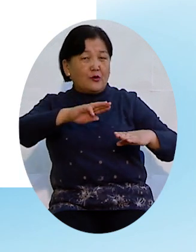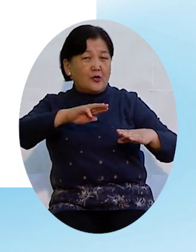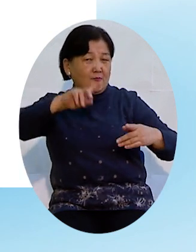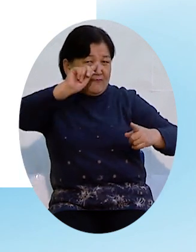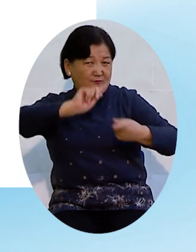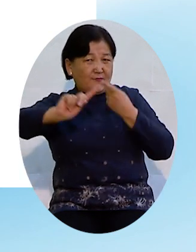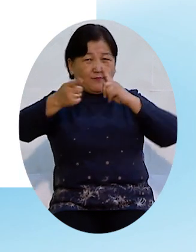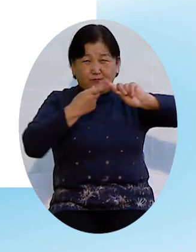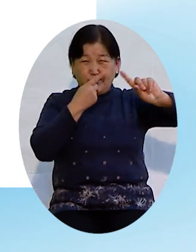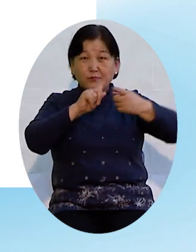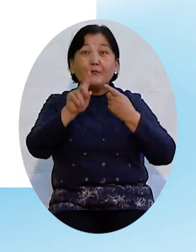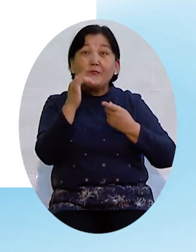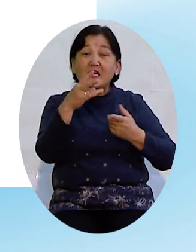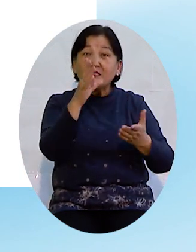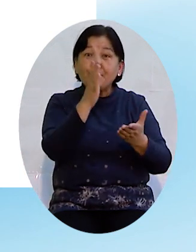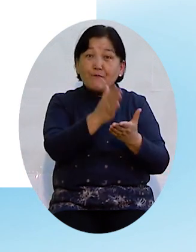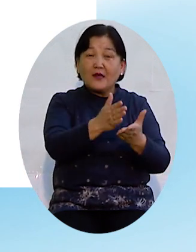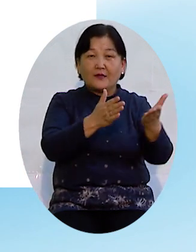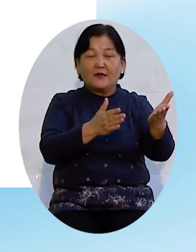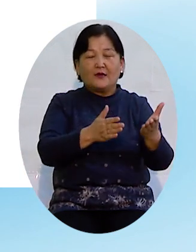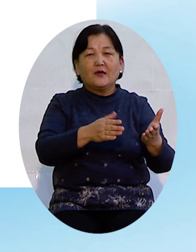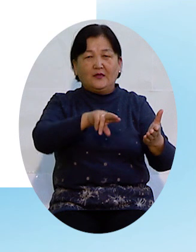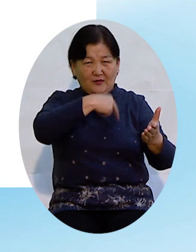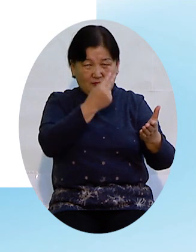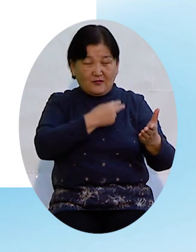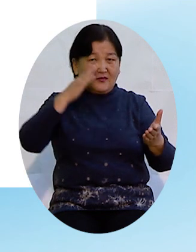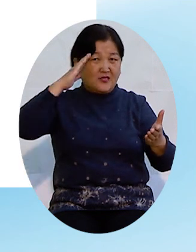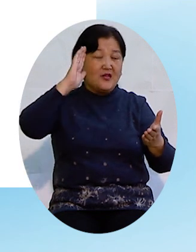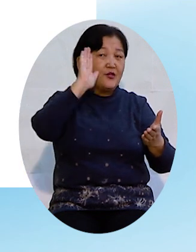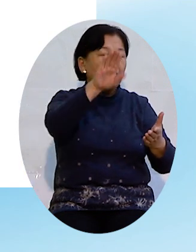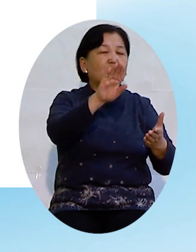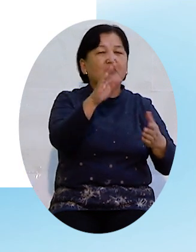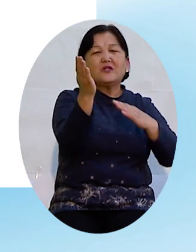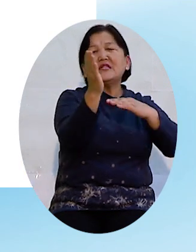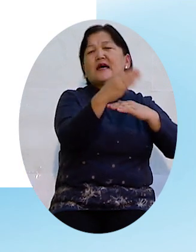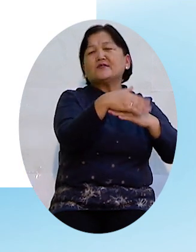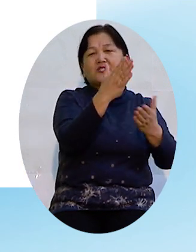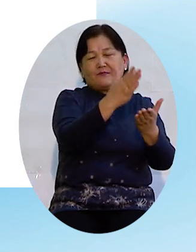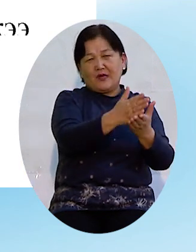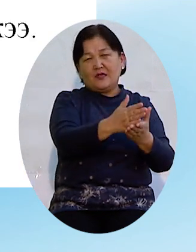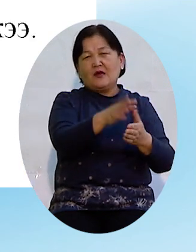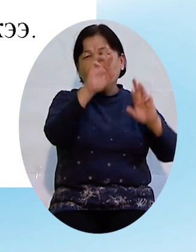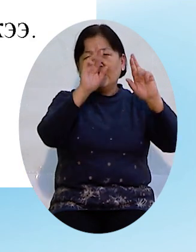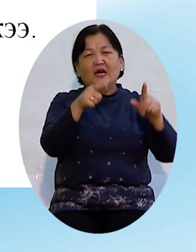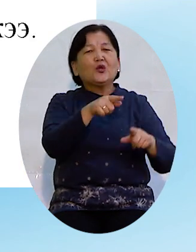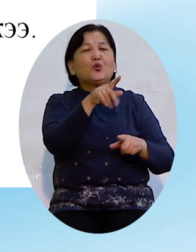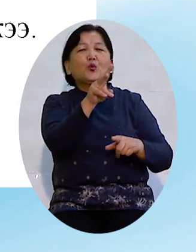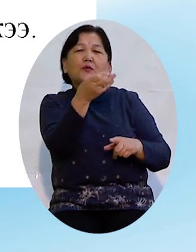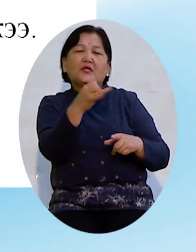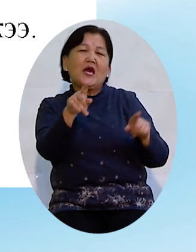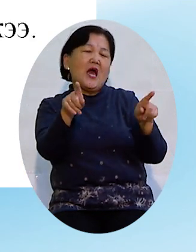үед их орныхон төлөө баатарлагаар тэмцэж яваад амь өргөцсөн байна. Тэмэ тэгвэл яг үн шиг